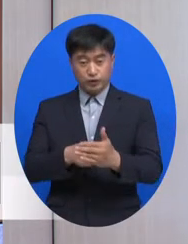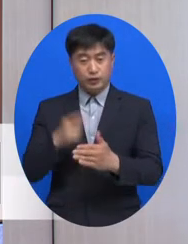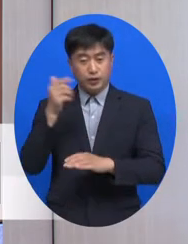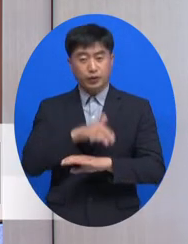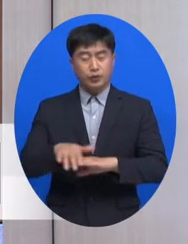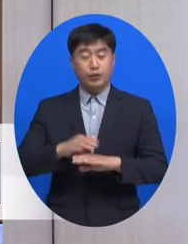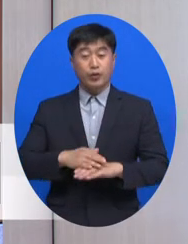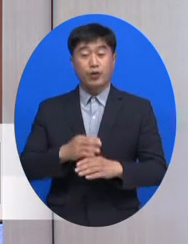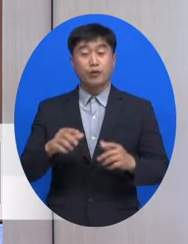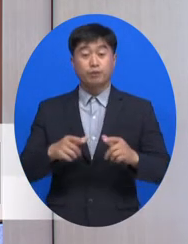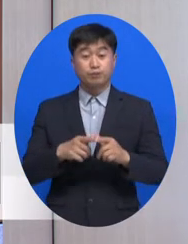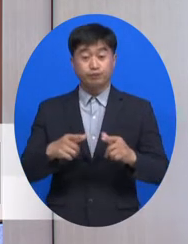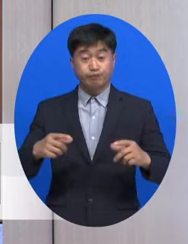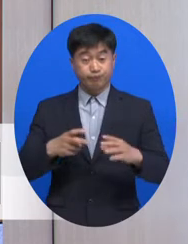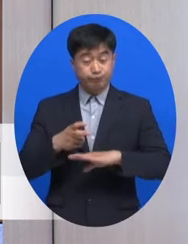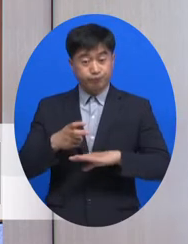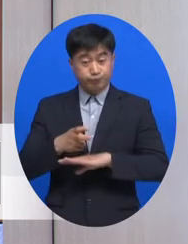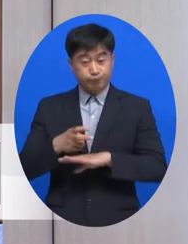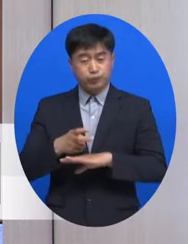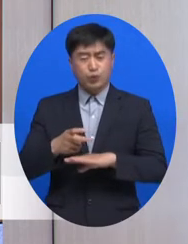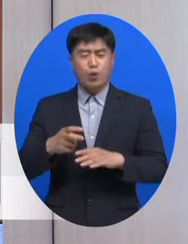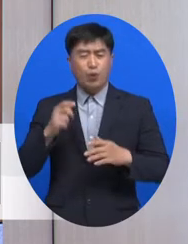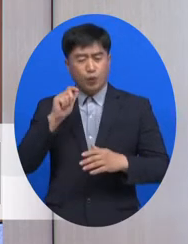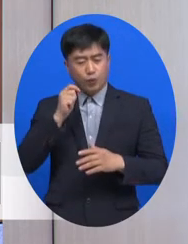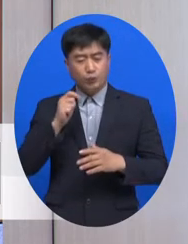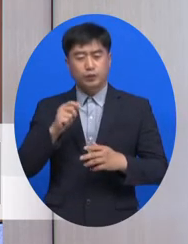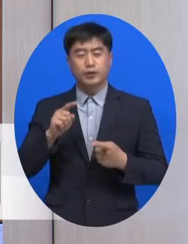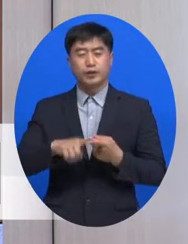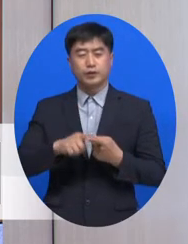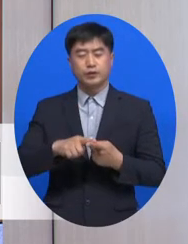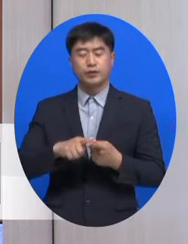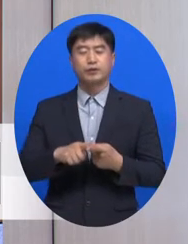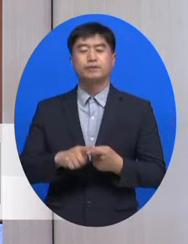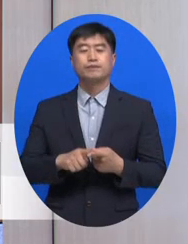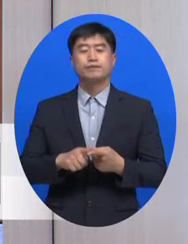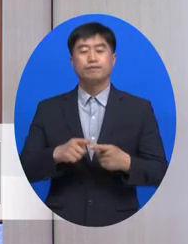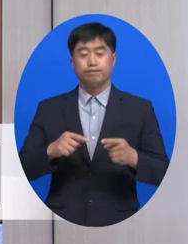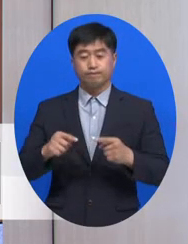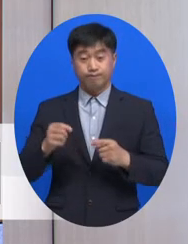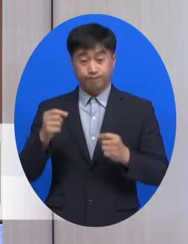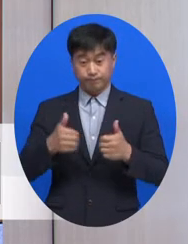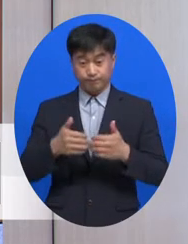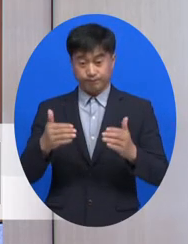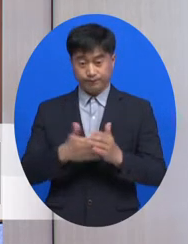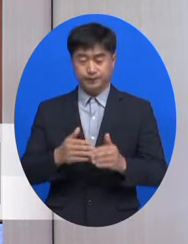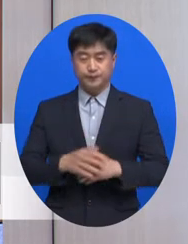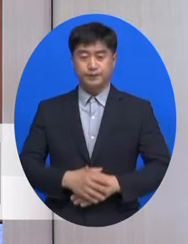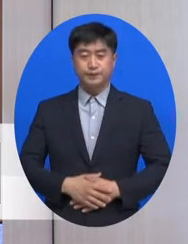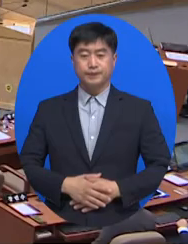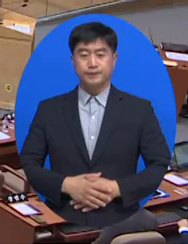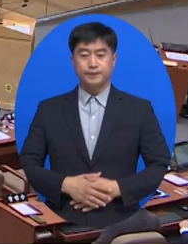계획, 대중교통 대란 대처 계획 등을 논의했습니다. 자세한 내용 이슬비 기자가 전해드립니다.